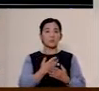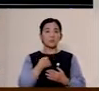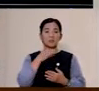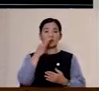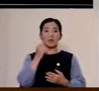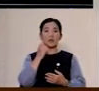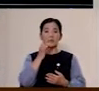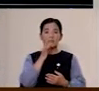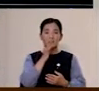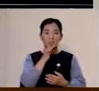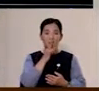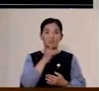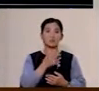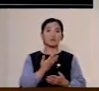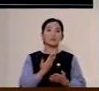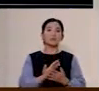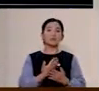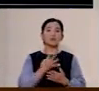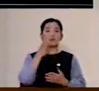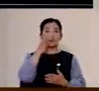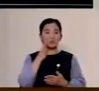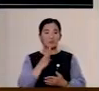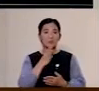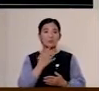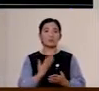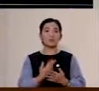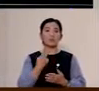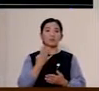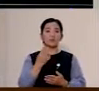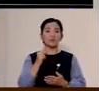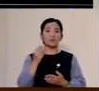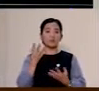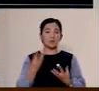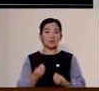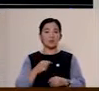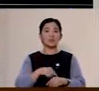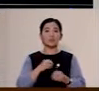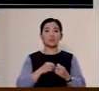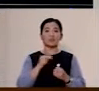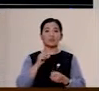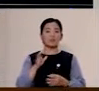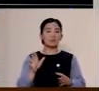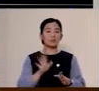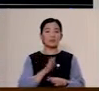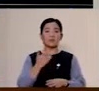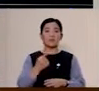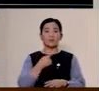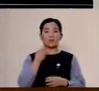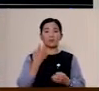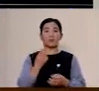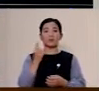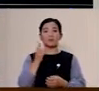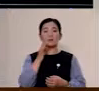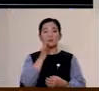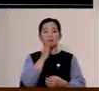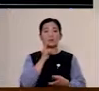что вам 11 лет, 4 месяца, 24 дня и 10 часов. Конечно, нет. Вы скажете просто